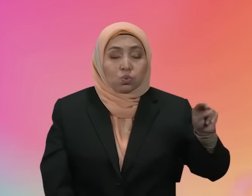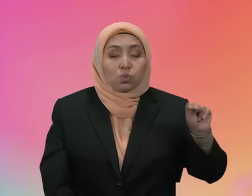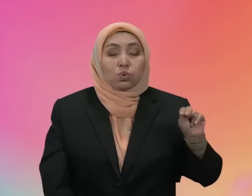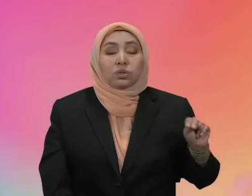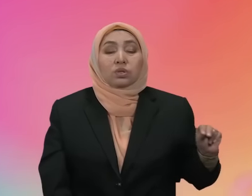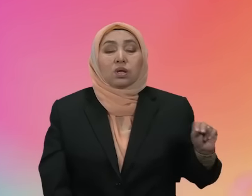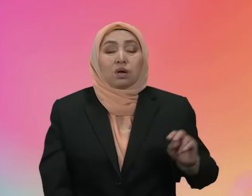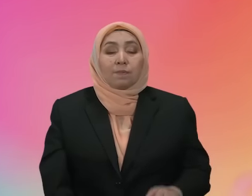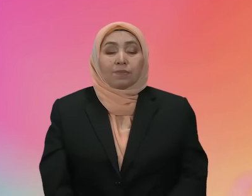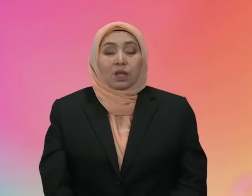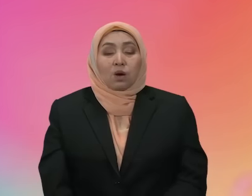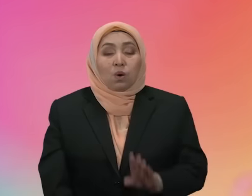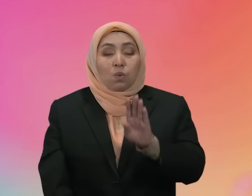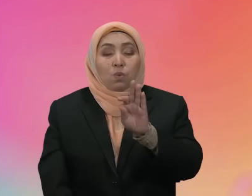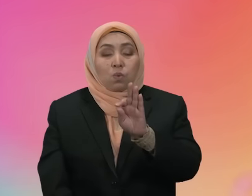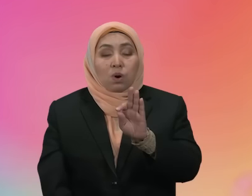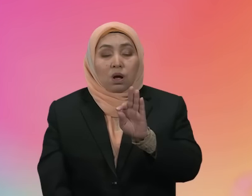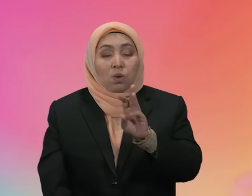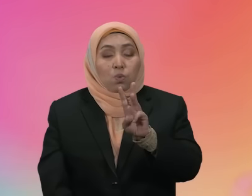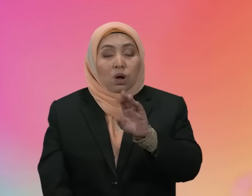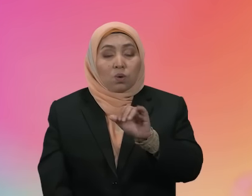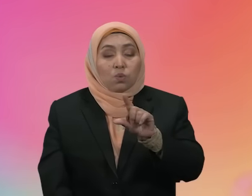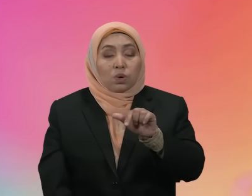الفائزون. Silakan.